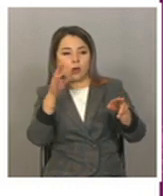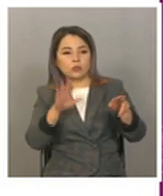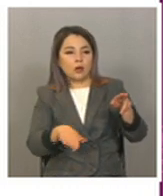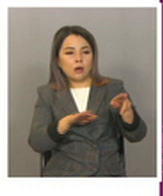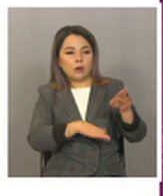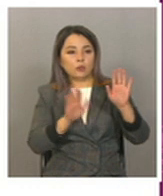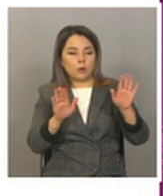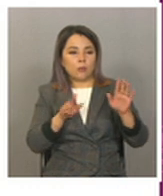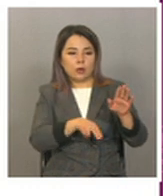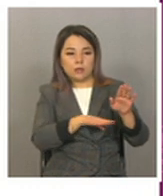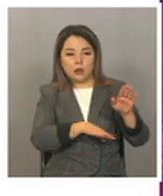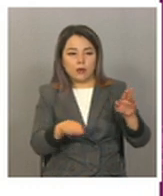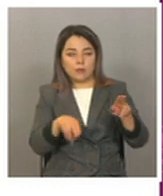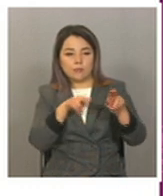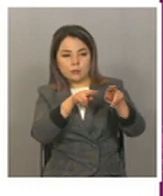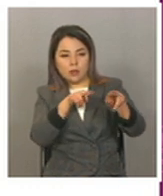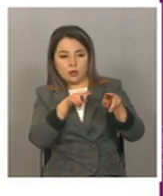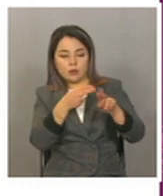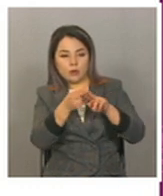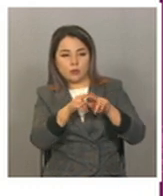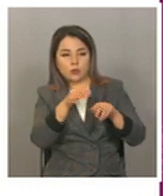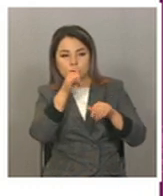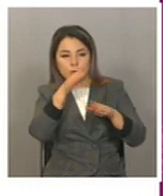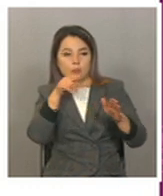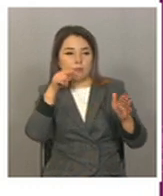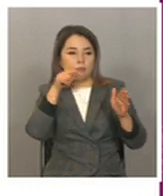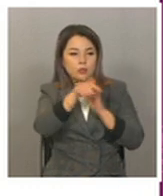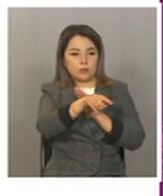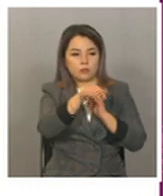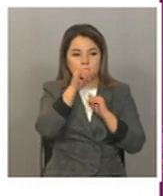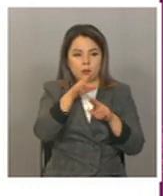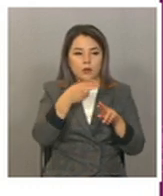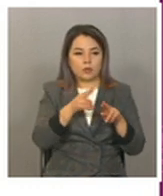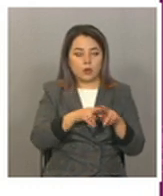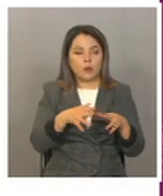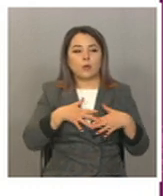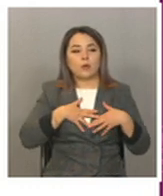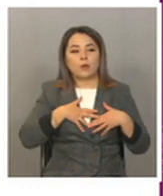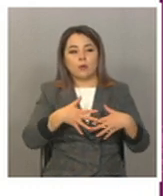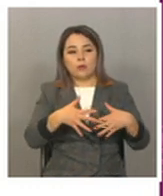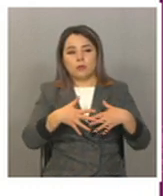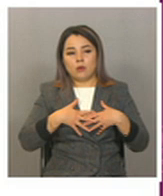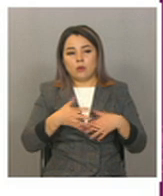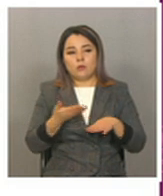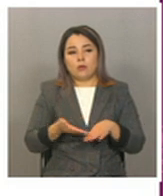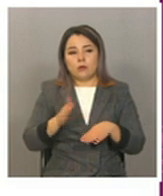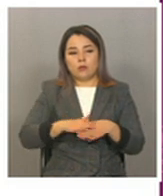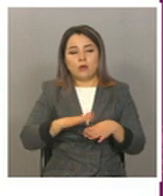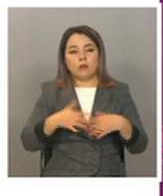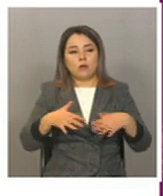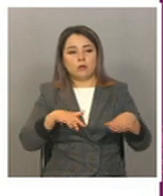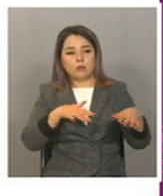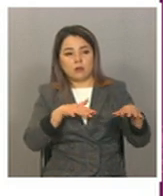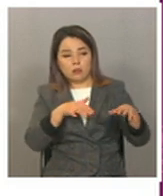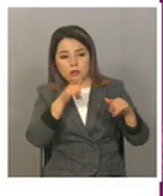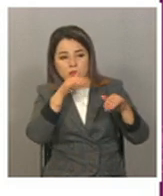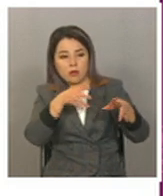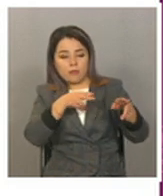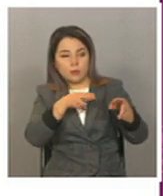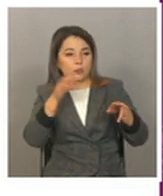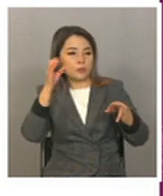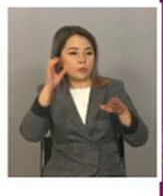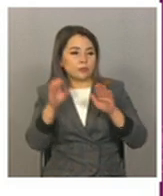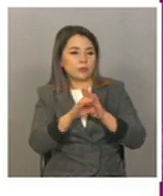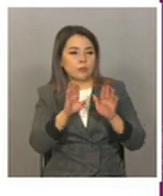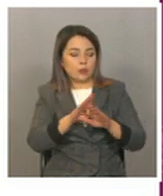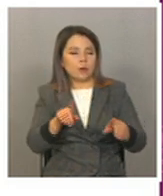по ногам, но ему никак не удавалось прицелиться. Грудь ходила ходуном, руки тряслись, перестали слушаться. И все